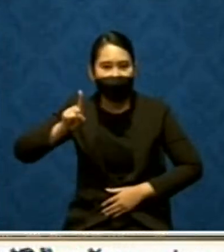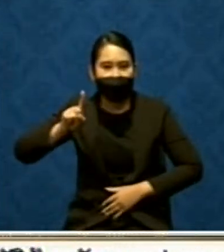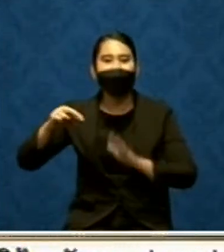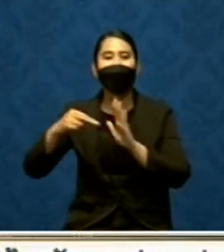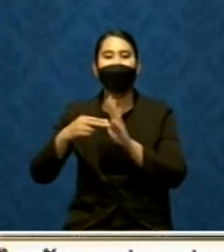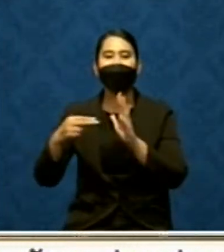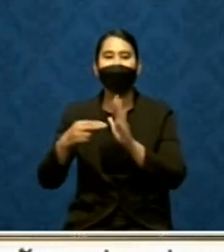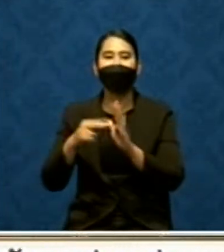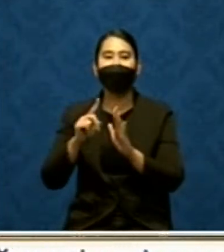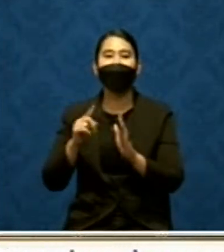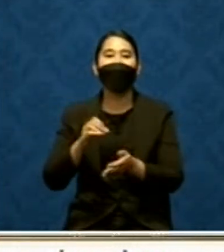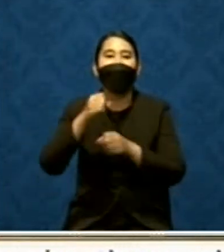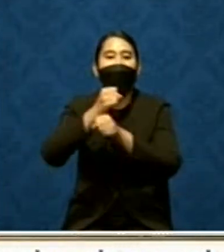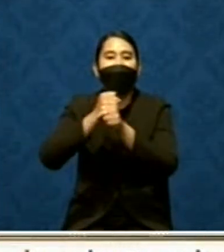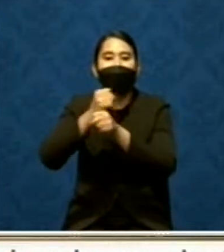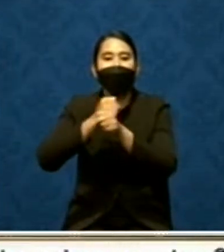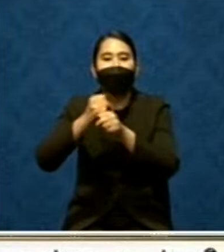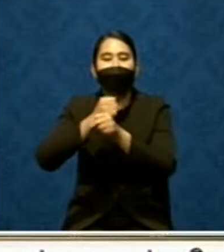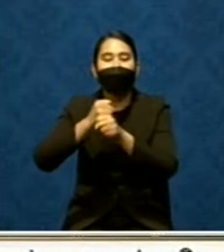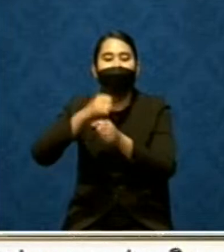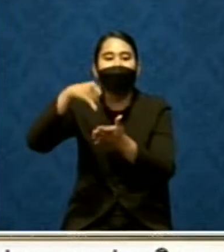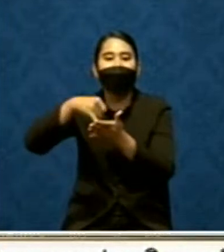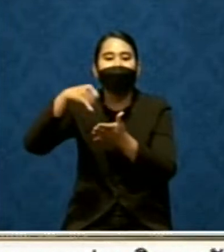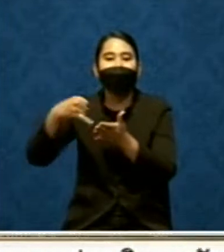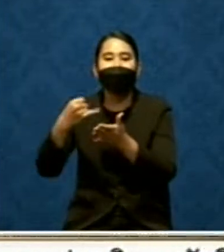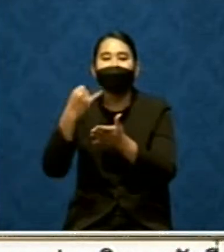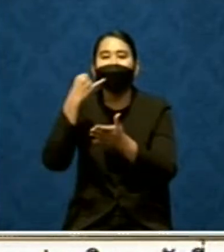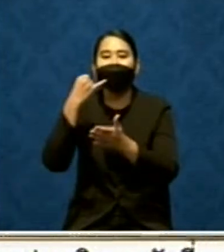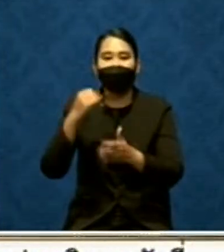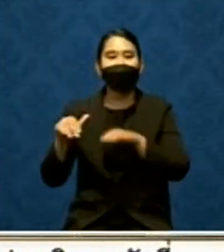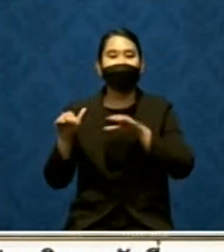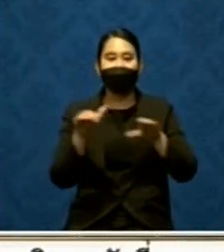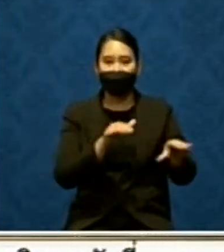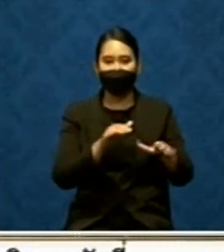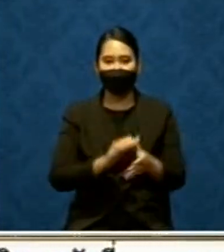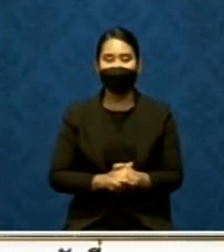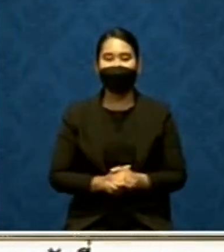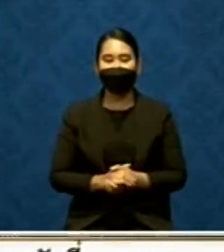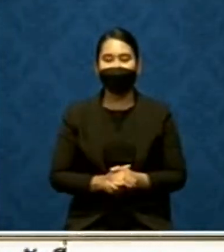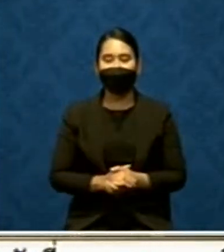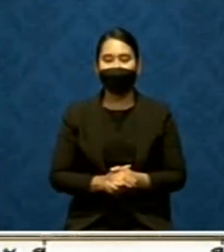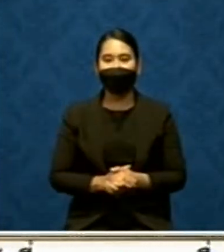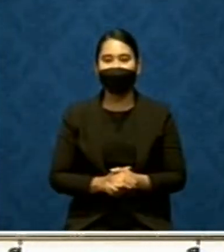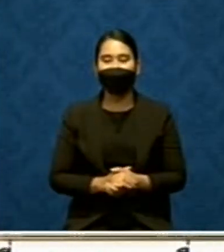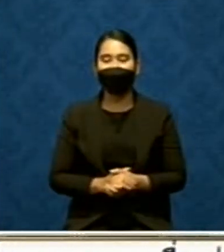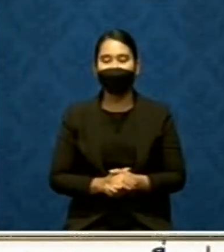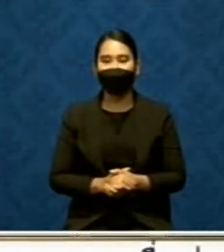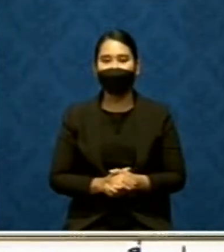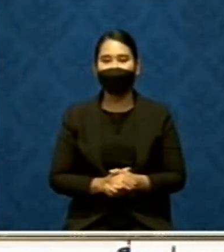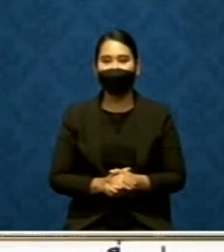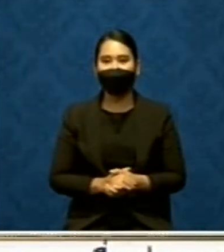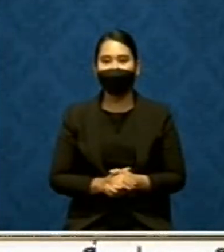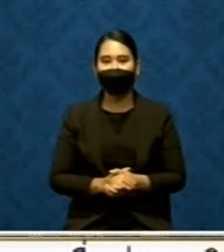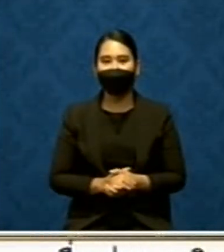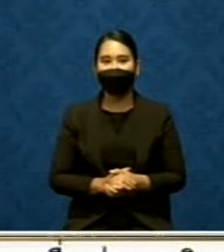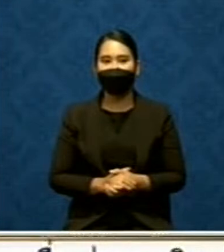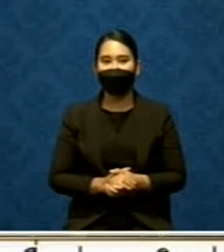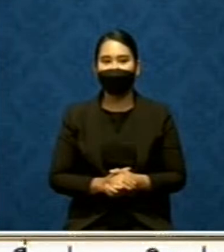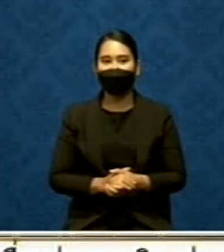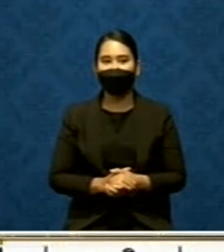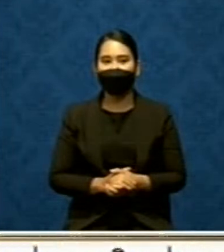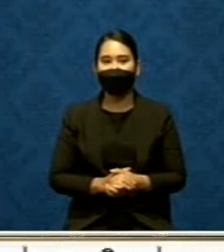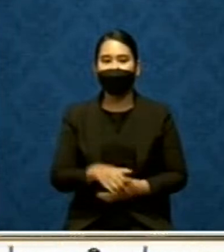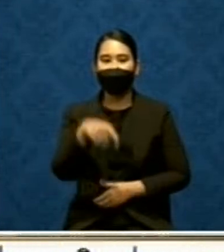รียมนมตามะลิไว้จิ้มดูดเวลาเสพกัญชาด้วยท่านประธานที่เคารพครับดูพระราชบัญญัติของ